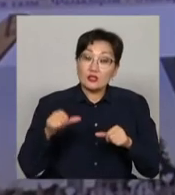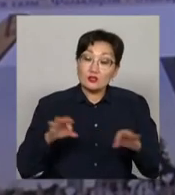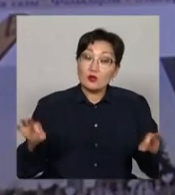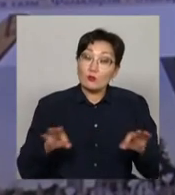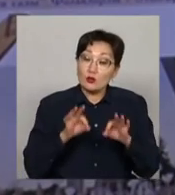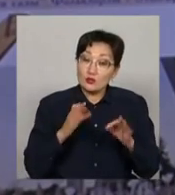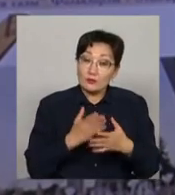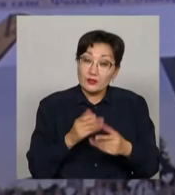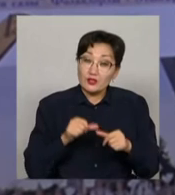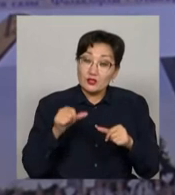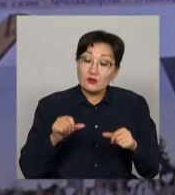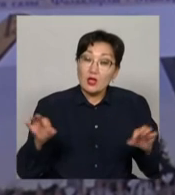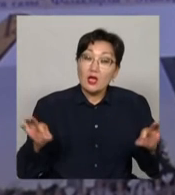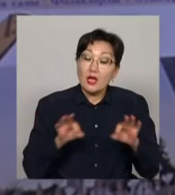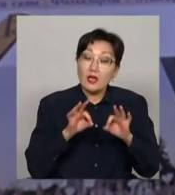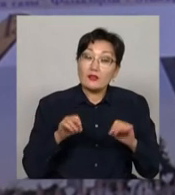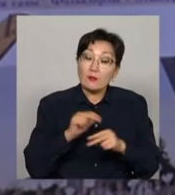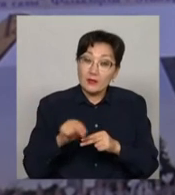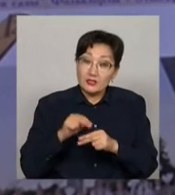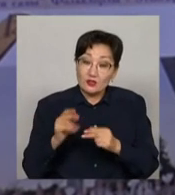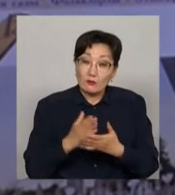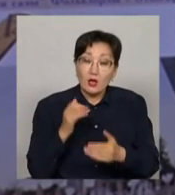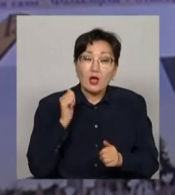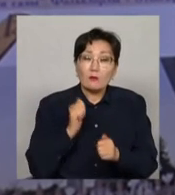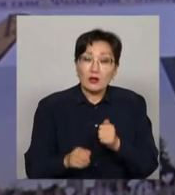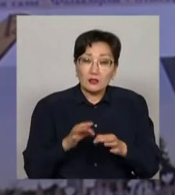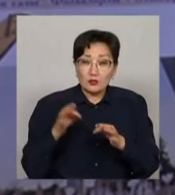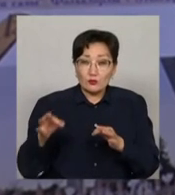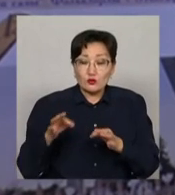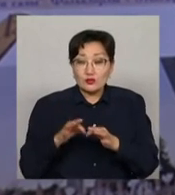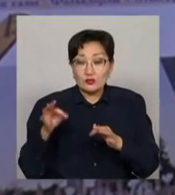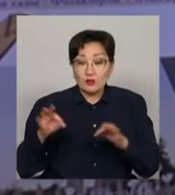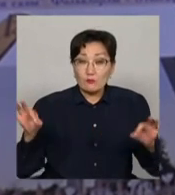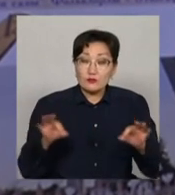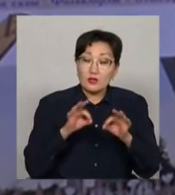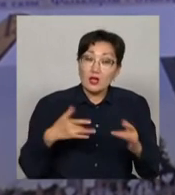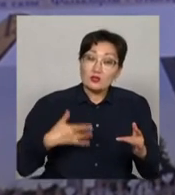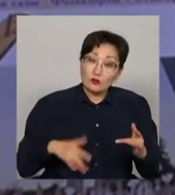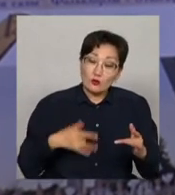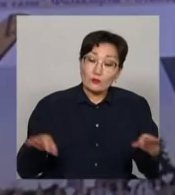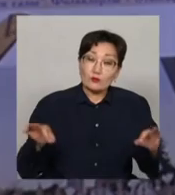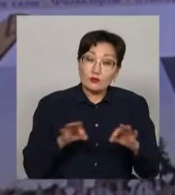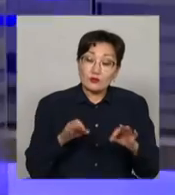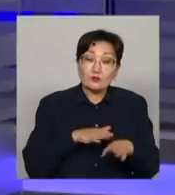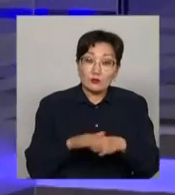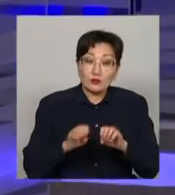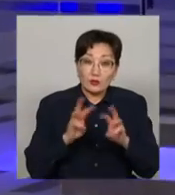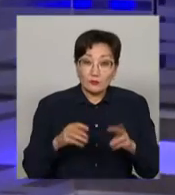бар, ерекшелік ән мектебі бар. Сол барлық өңірдің әнінде, күйінде музыкасын біз қамтыдық.